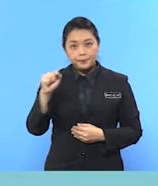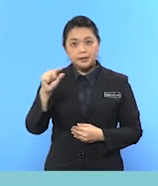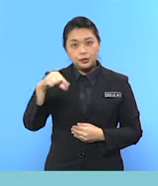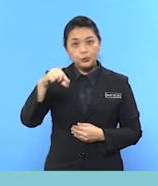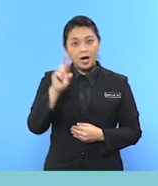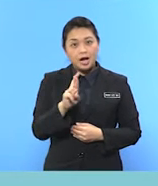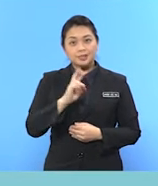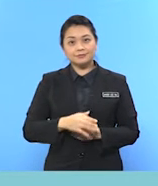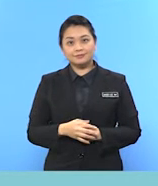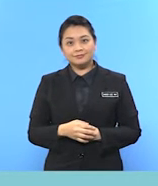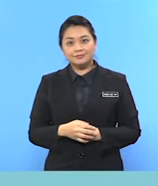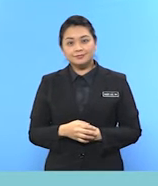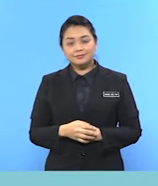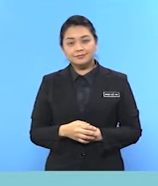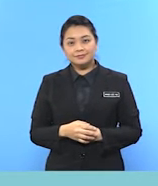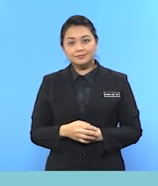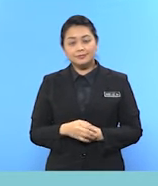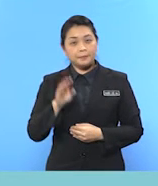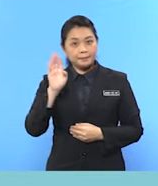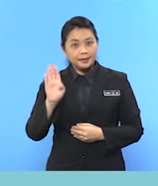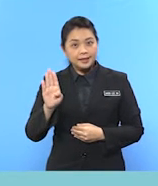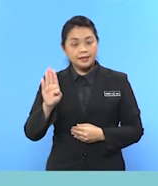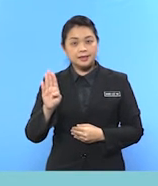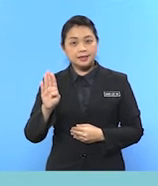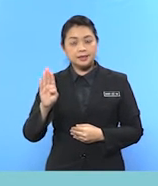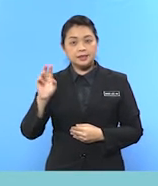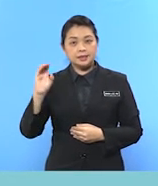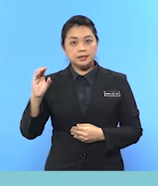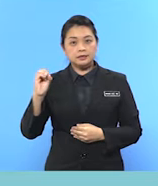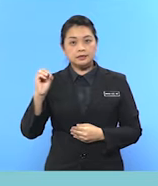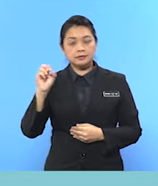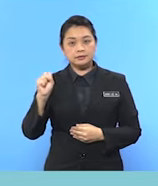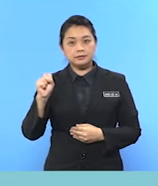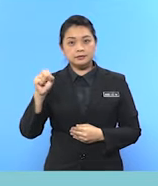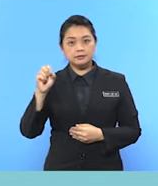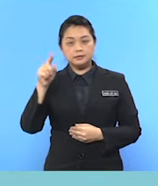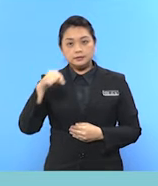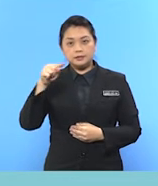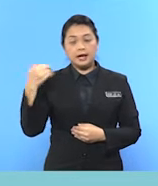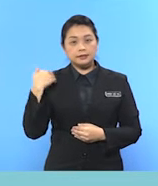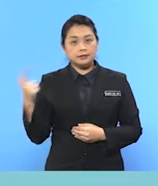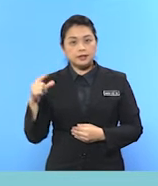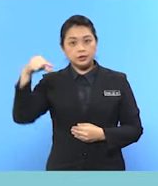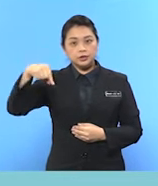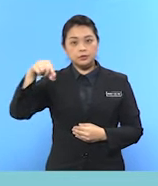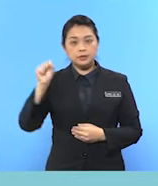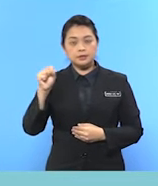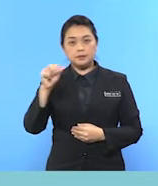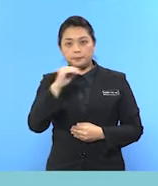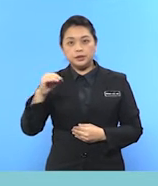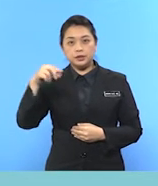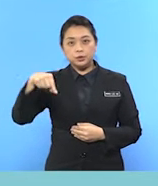per QR. B, cos theta ialah QS